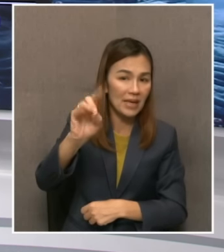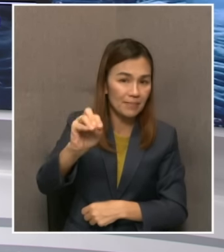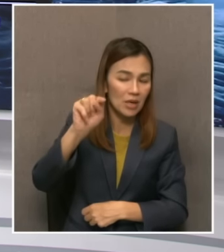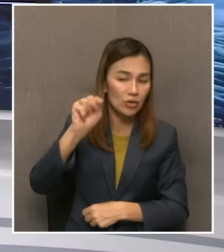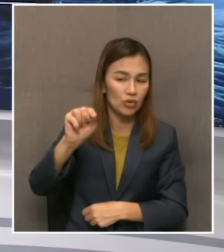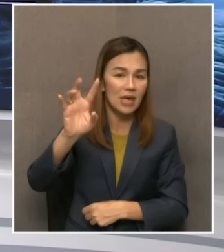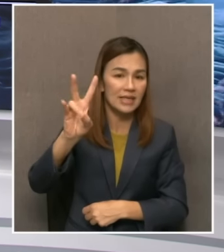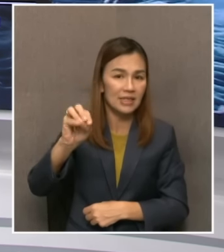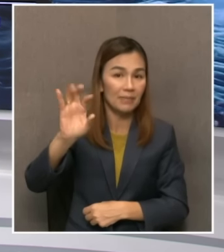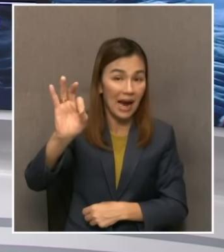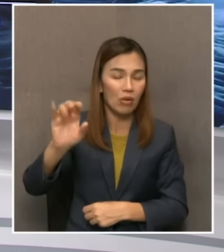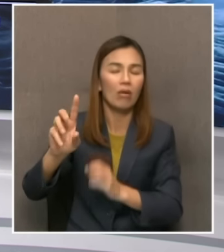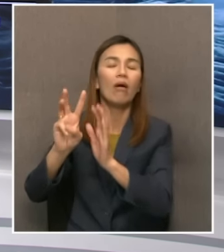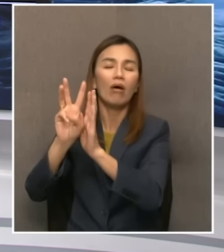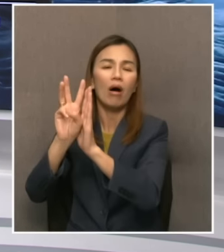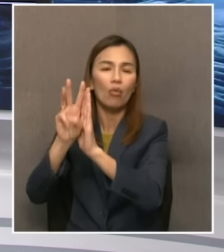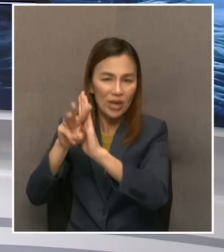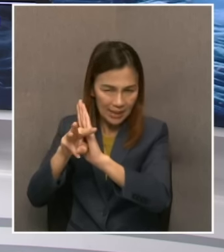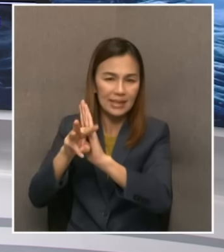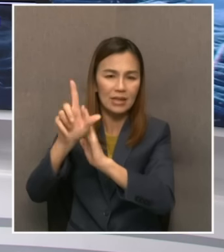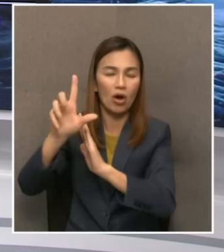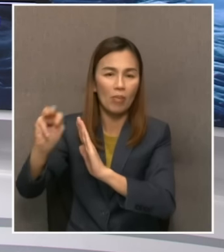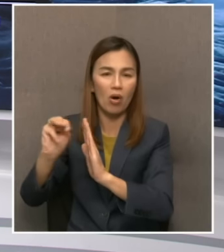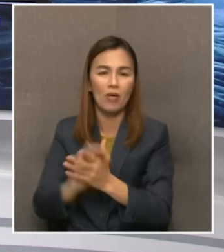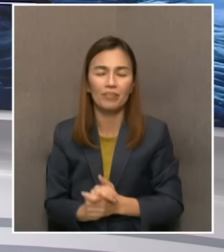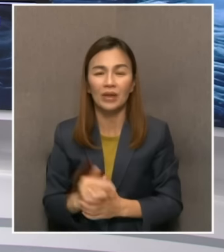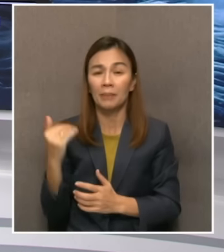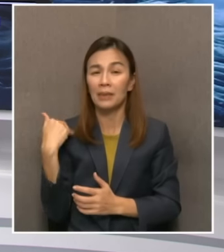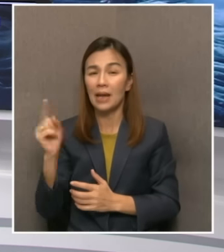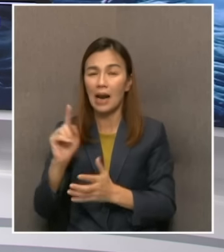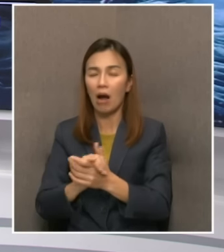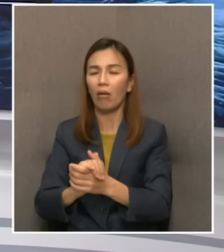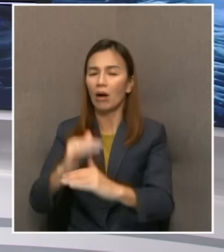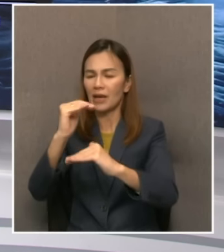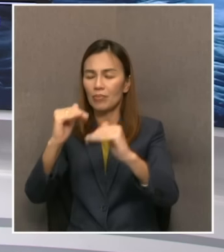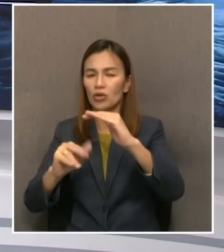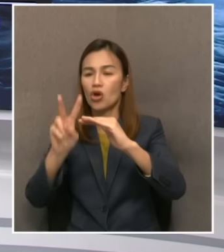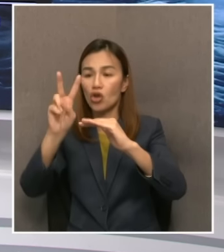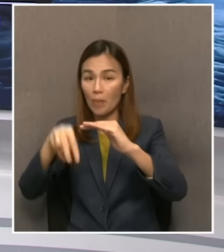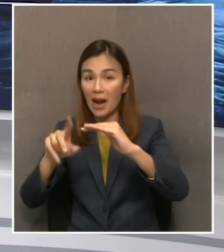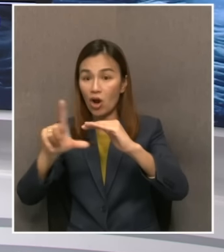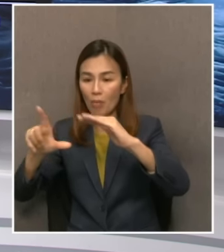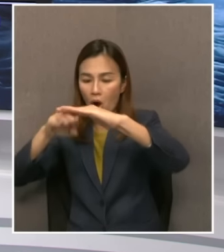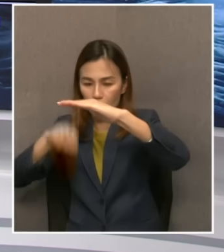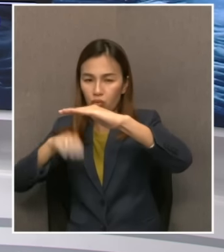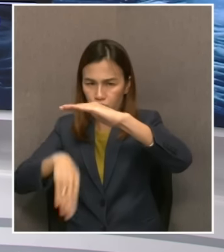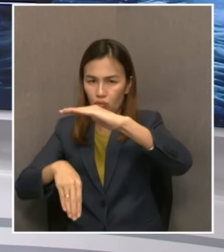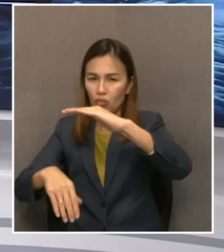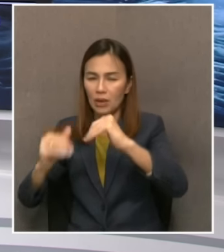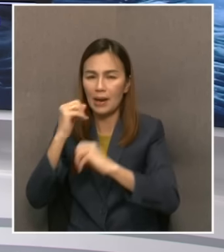2,180.79 ลูกบาศก์เมตรต่อวินาทีนะคะซึ่งก็จะมีการควบคุมให้ไม่เกิน 2,000 ลูกบาศก์เมตรต่อวินาทีกันต่อ